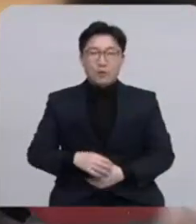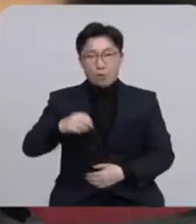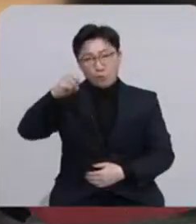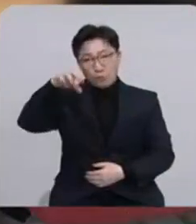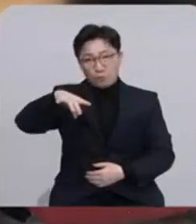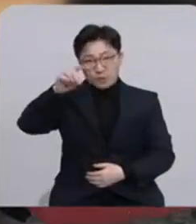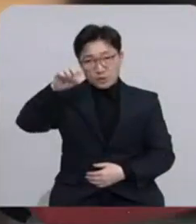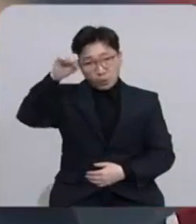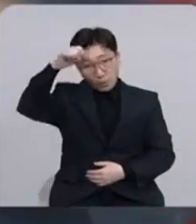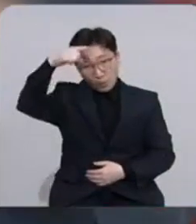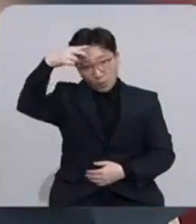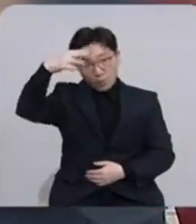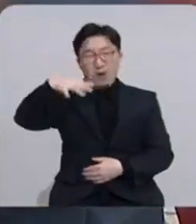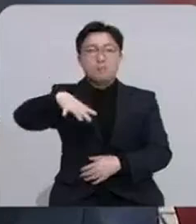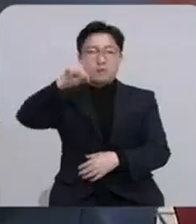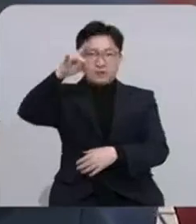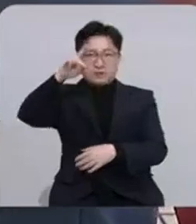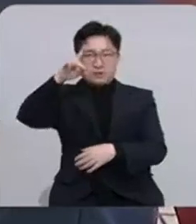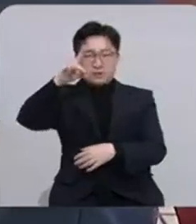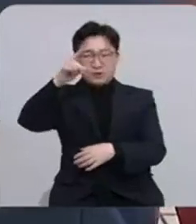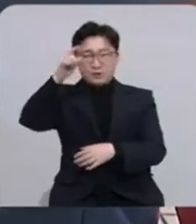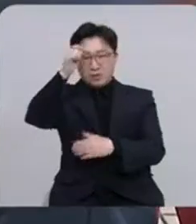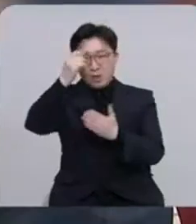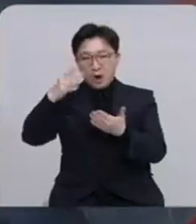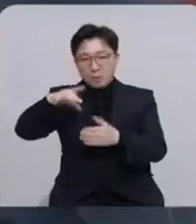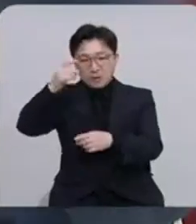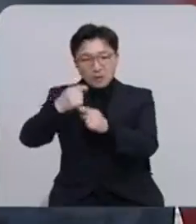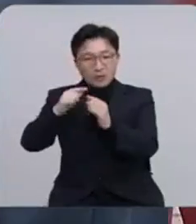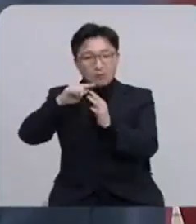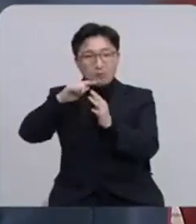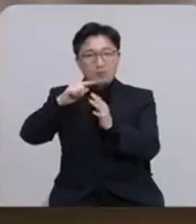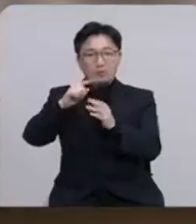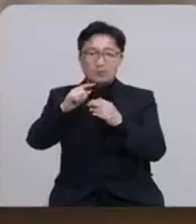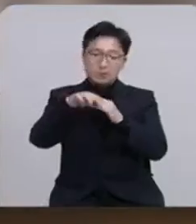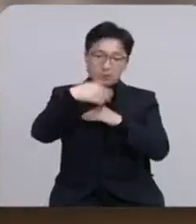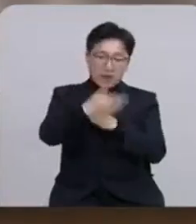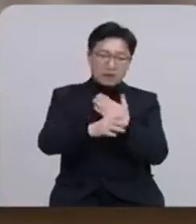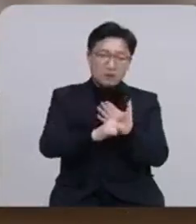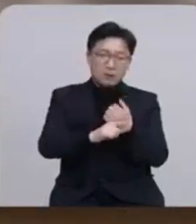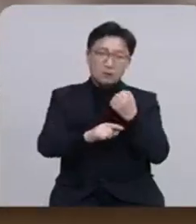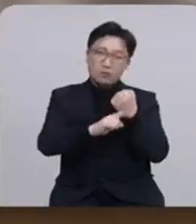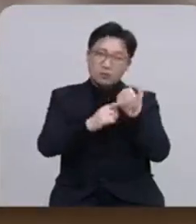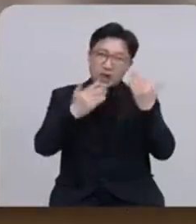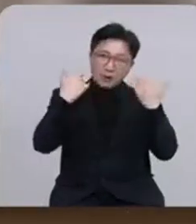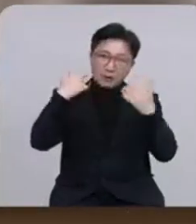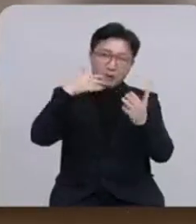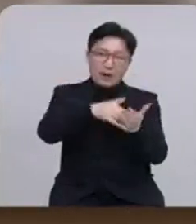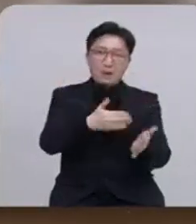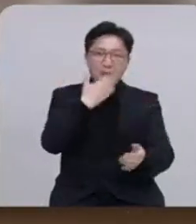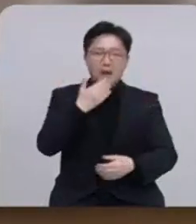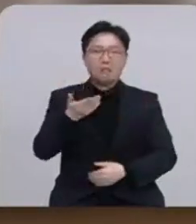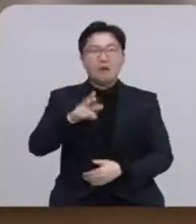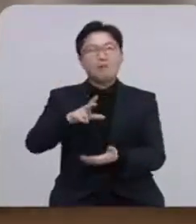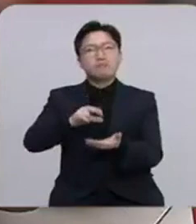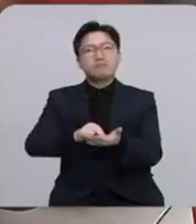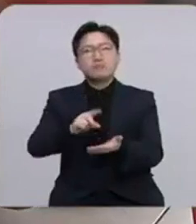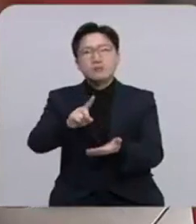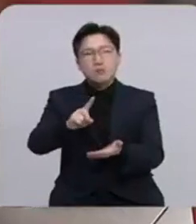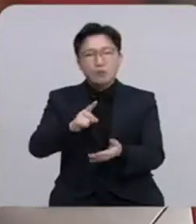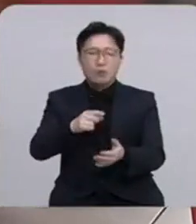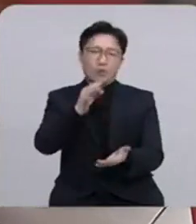고등학교에서 먼저 시행한 뒤 초중학교로 확대하는 방안입니다. 문제는 예산과 인력. 간편 대체식이라